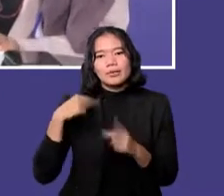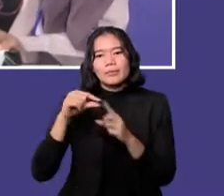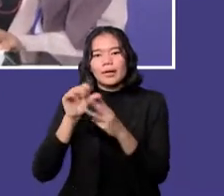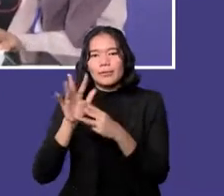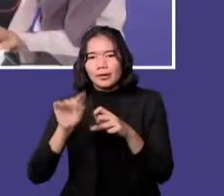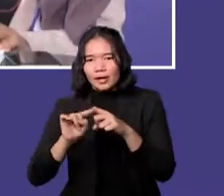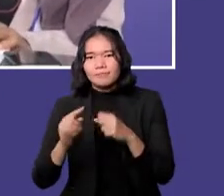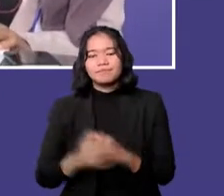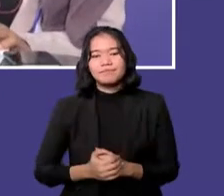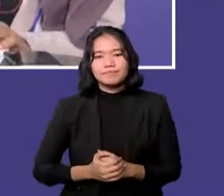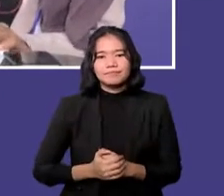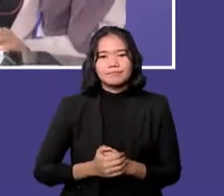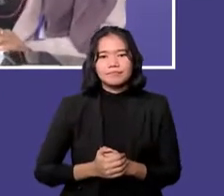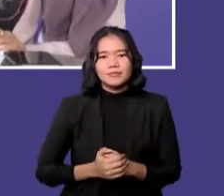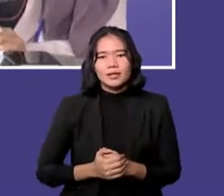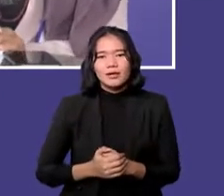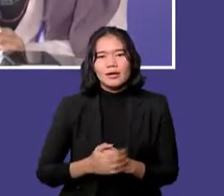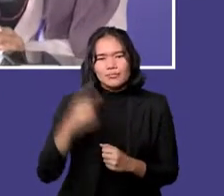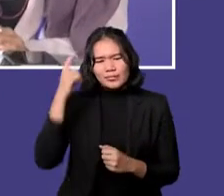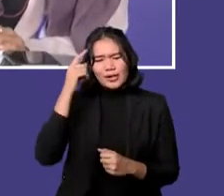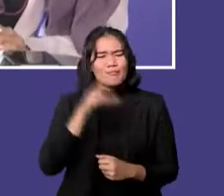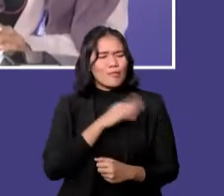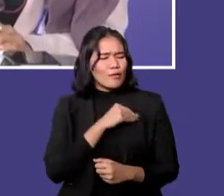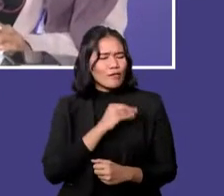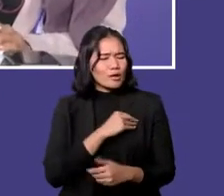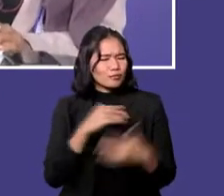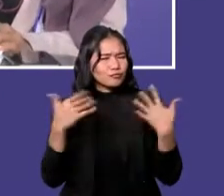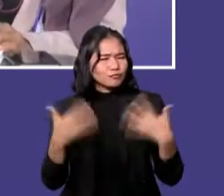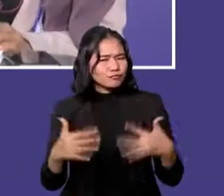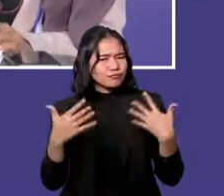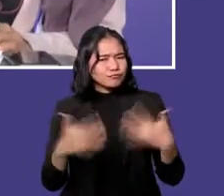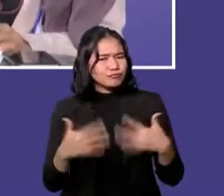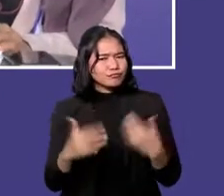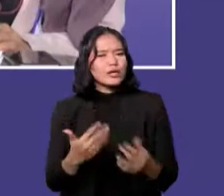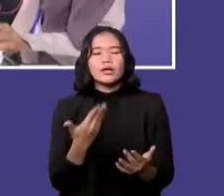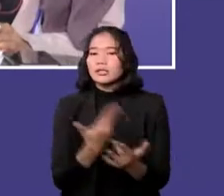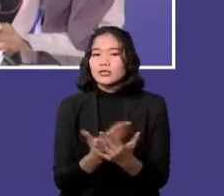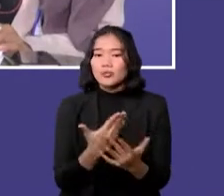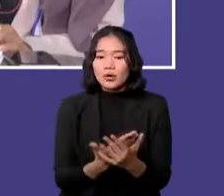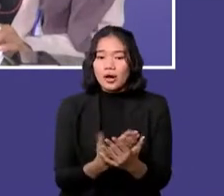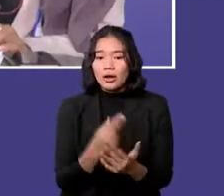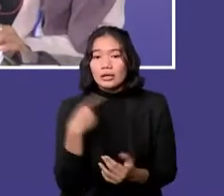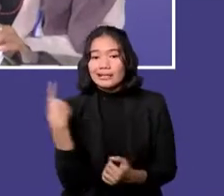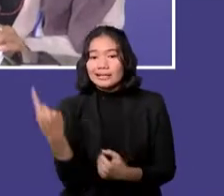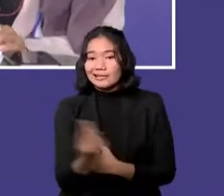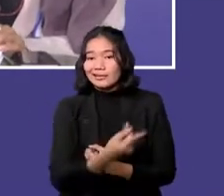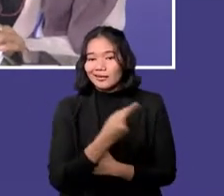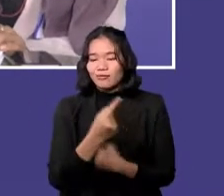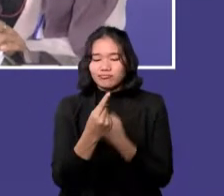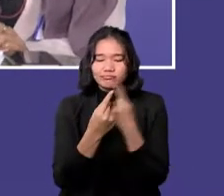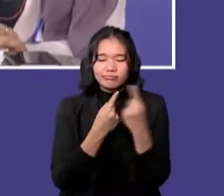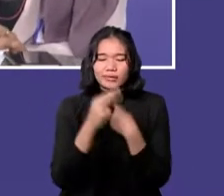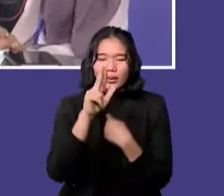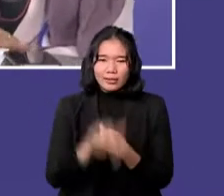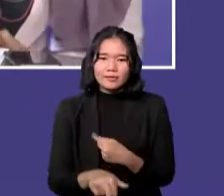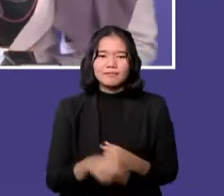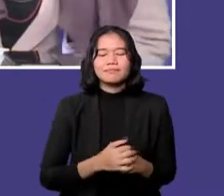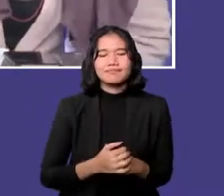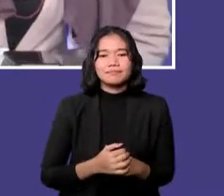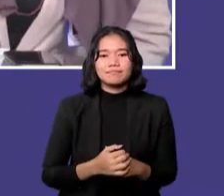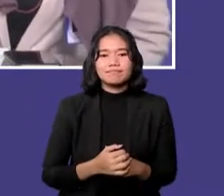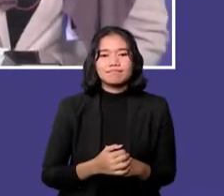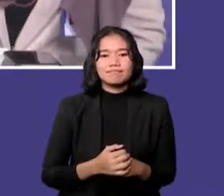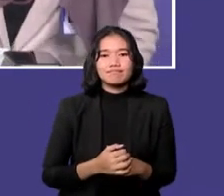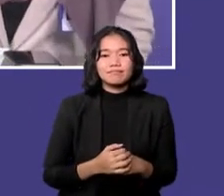PMK. Sekali lagi, saya pikir ini sangat bermanfaat buat masyarakat. Semoga kita bisa berbincang lagi di lain waktu.